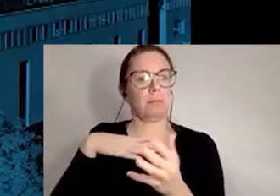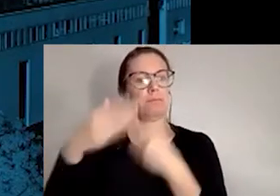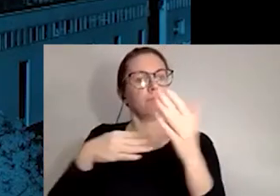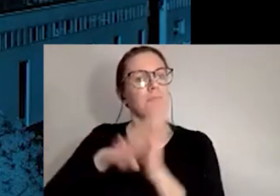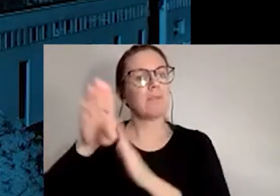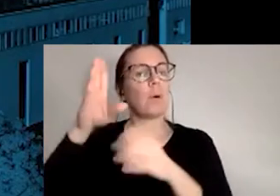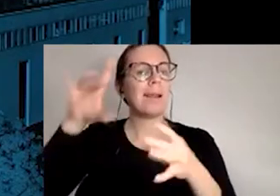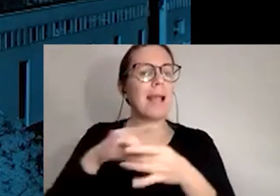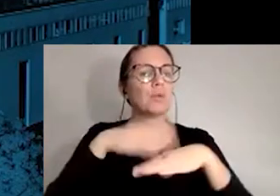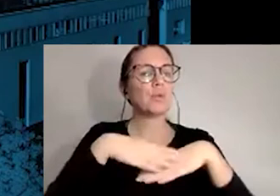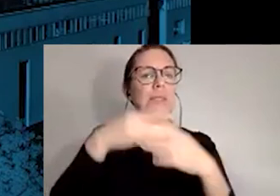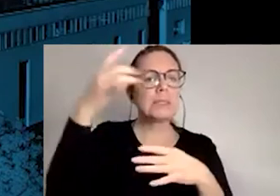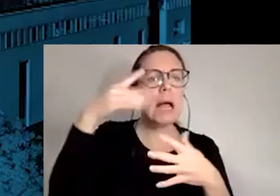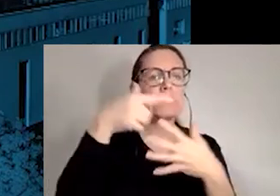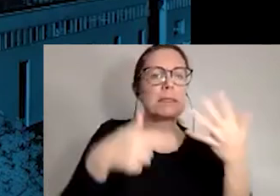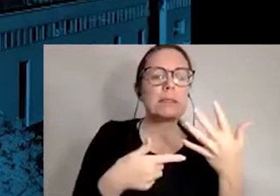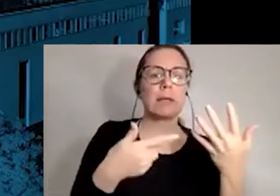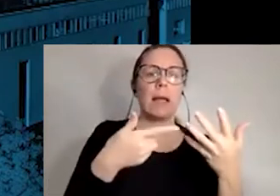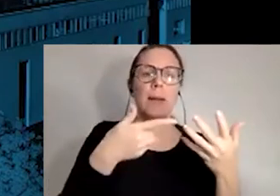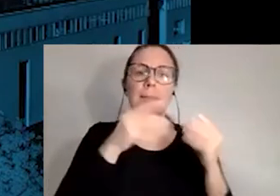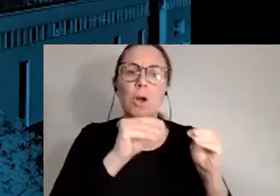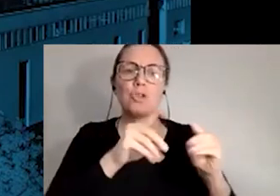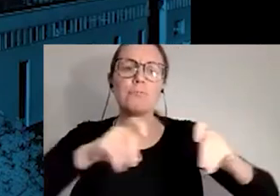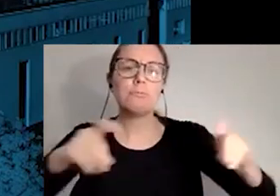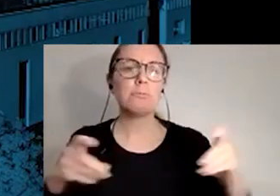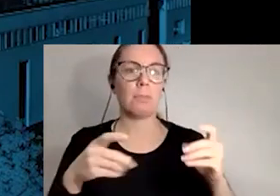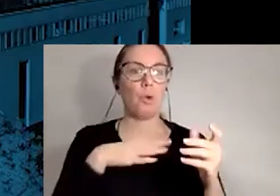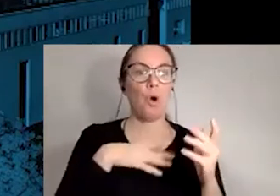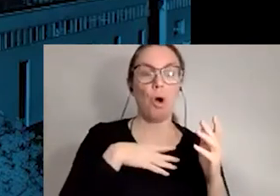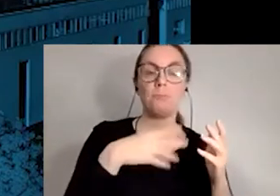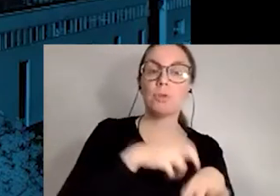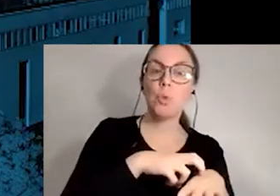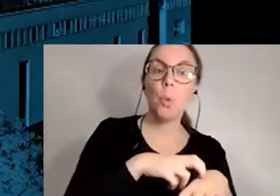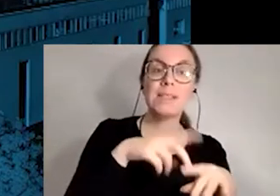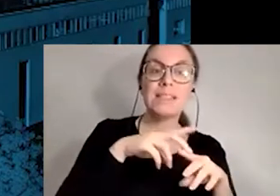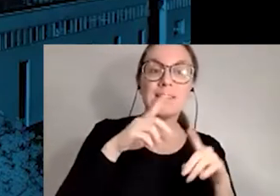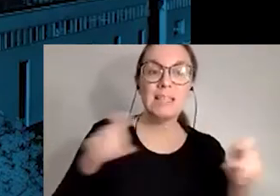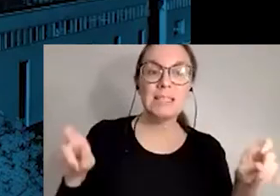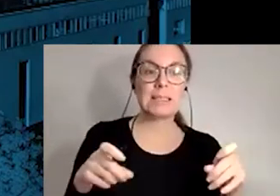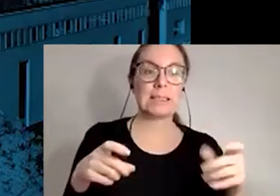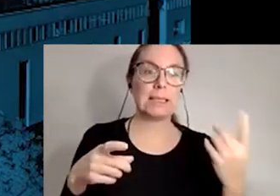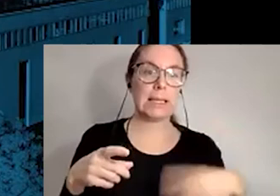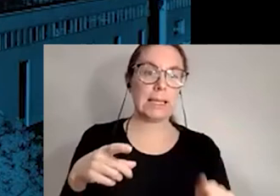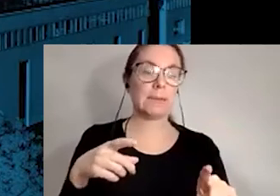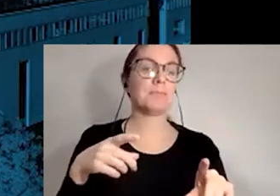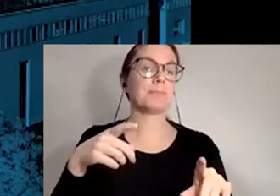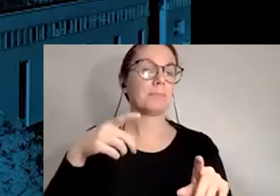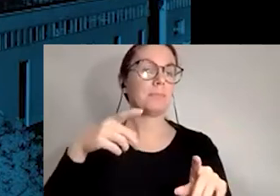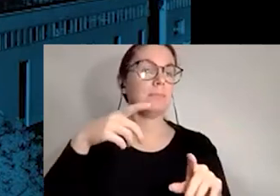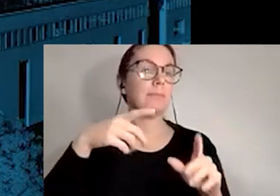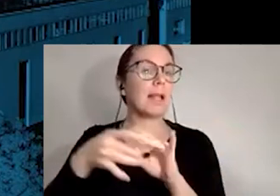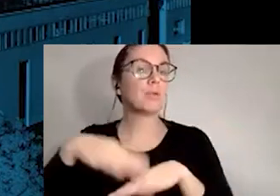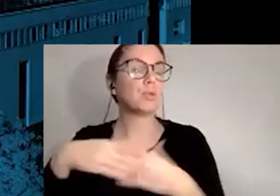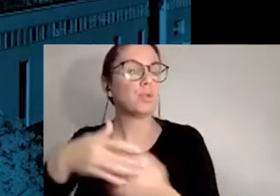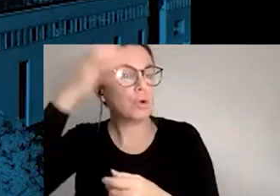élaborés souvent sans neurodiversité ni diversité en termes de cognition, d'émotion, d'attention